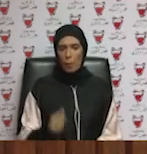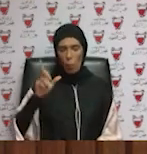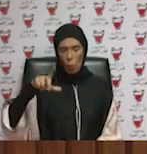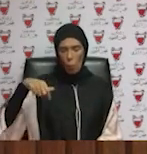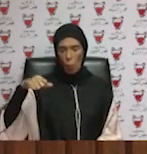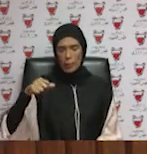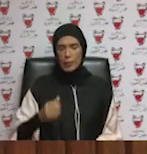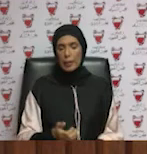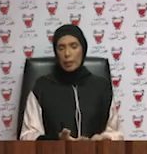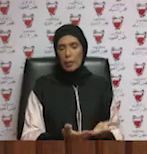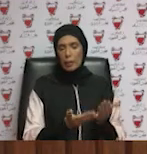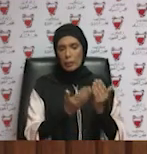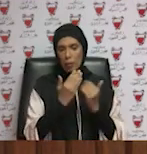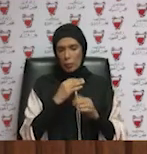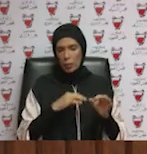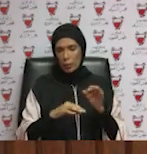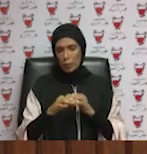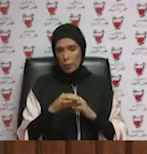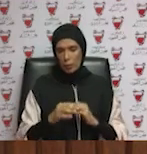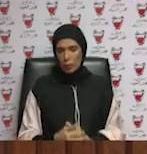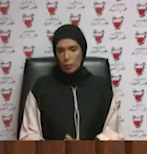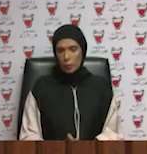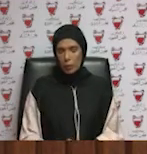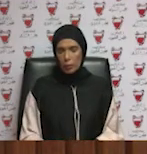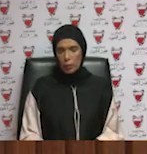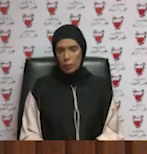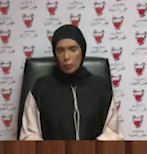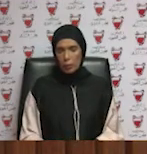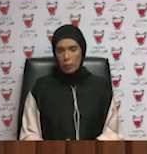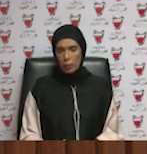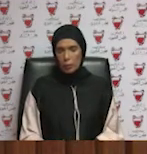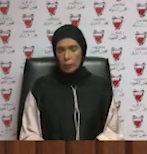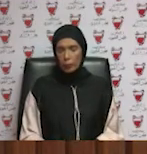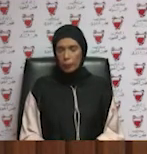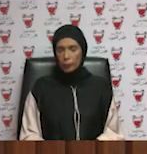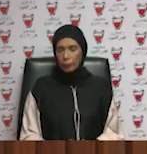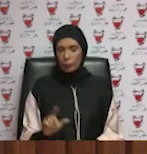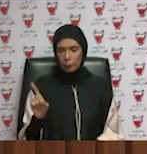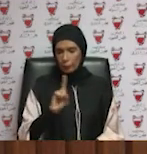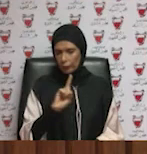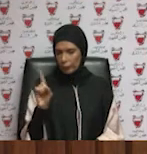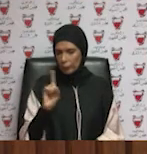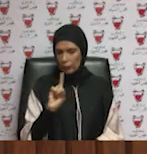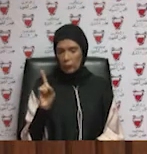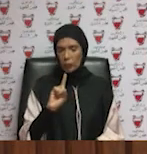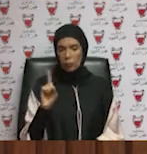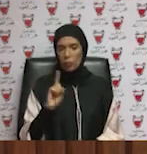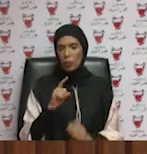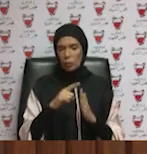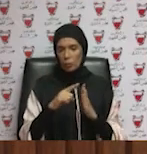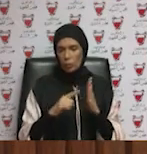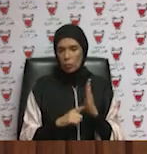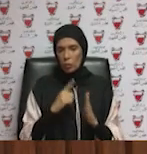البلديات والتخطيط العمراني والأشغال، وقال لا يجوز أبدا أن يكون قانون